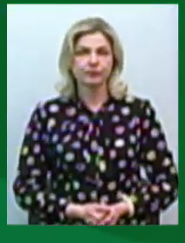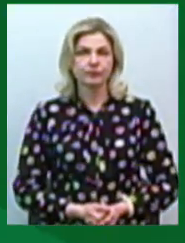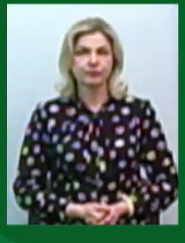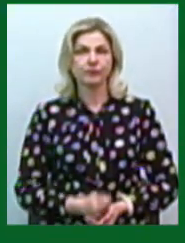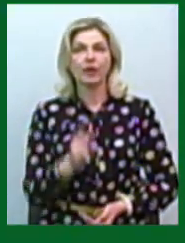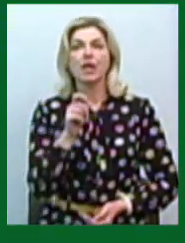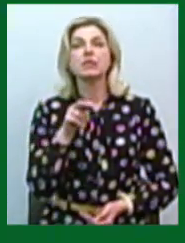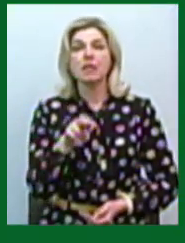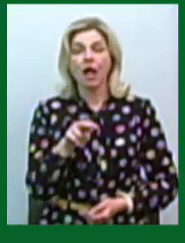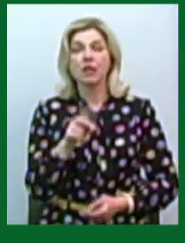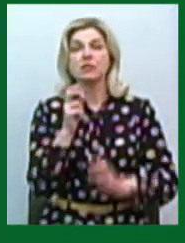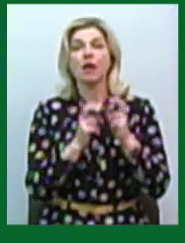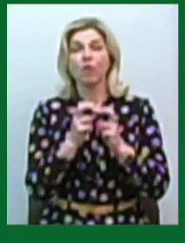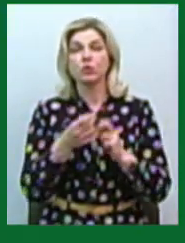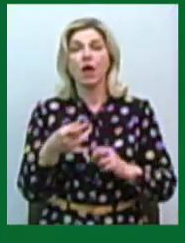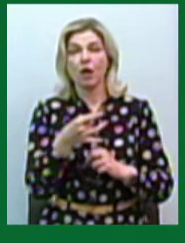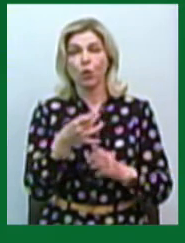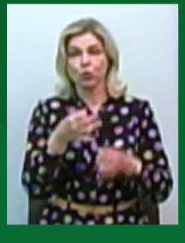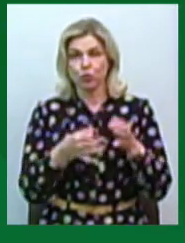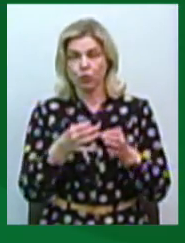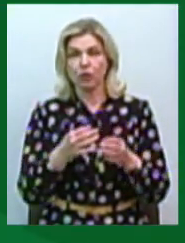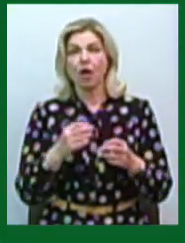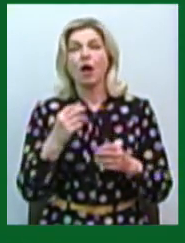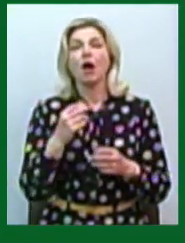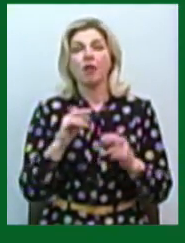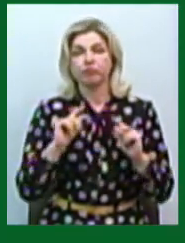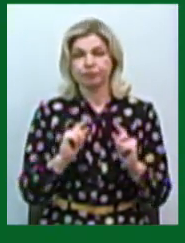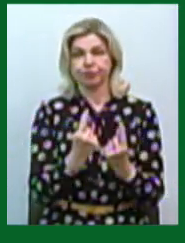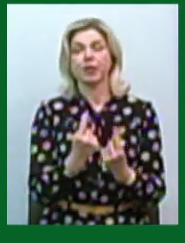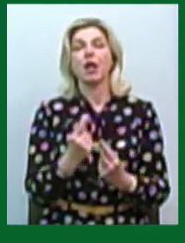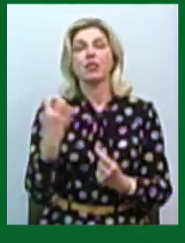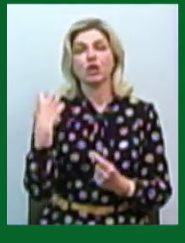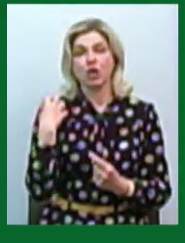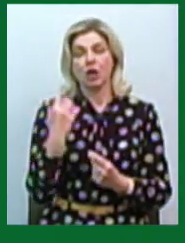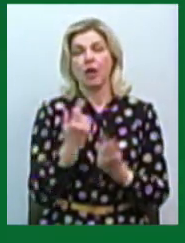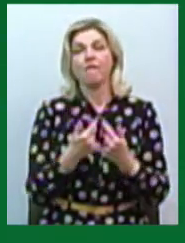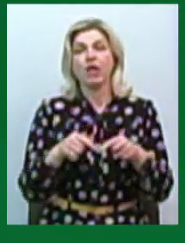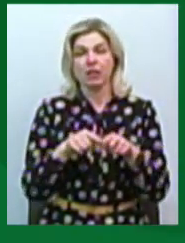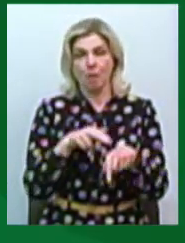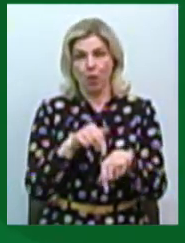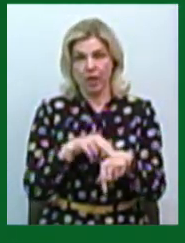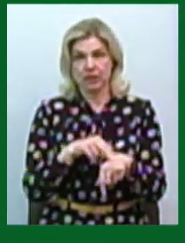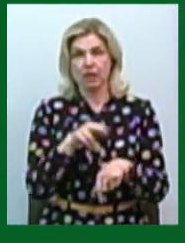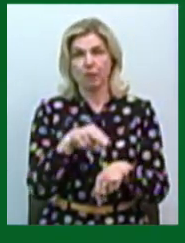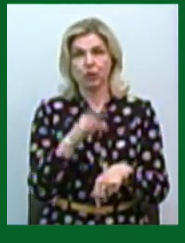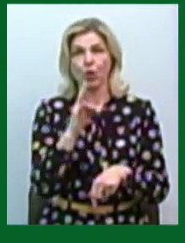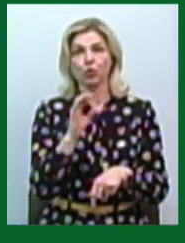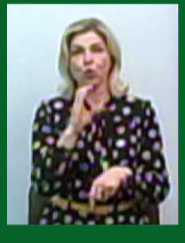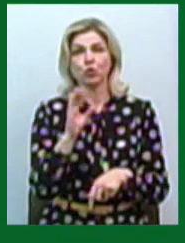У залі Заводського районного суду під варту взяли начальника Вітовського відділу поліції Дмитра Носова, якого разом з